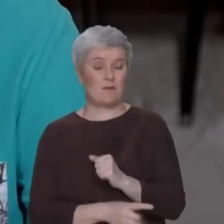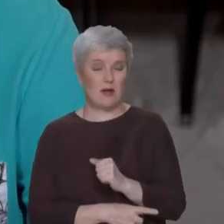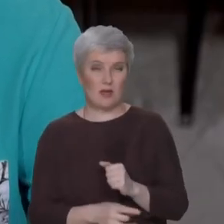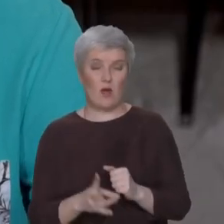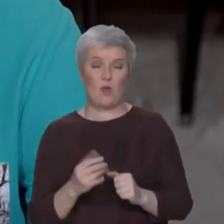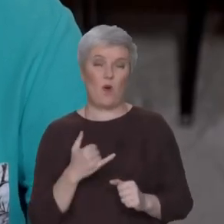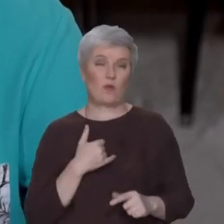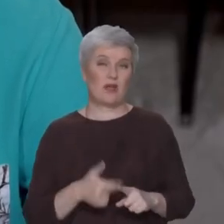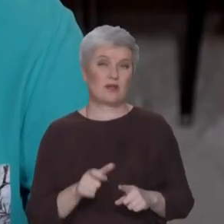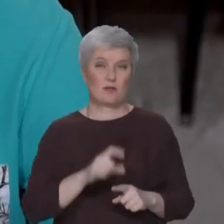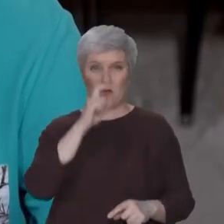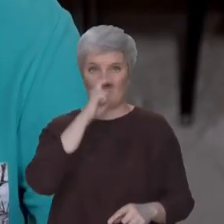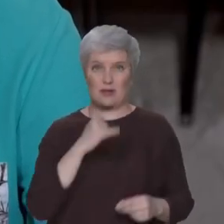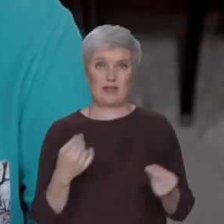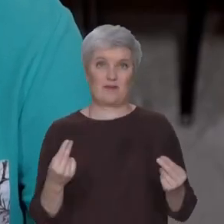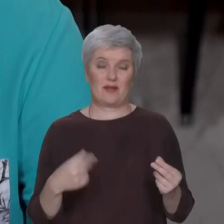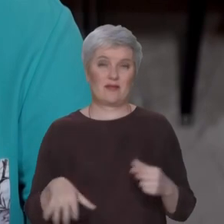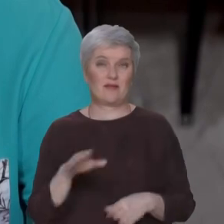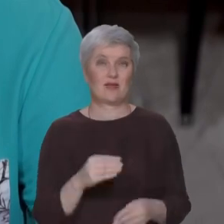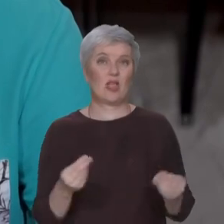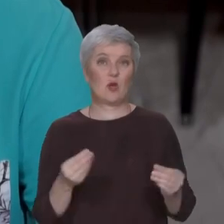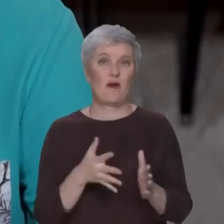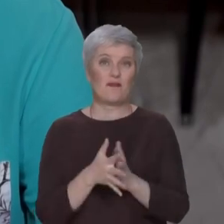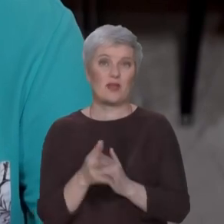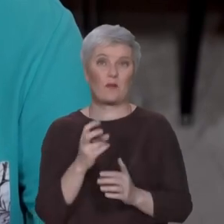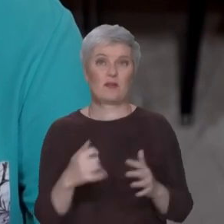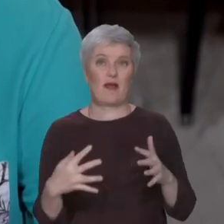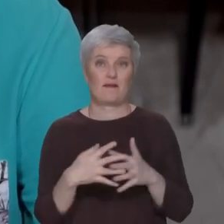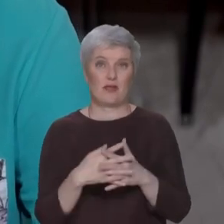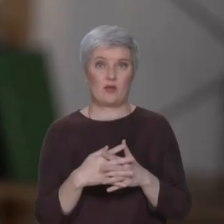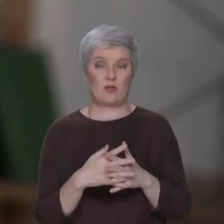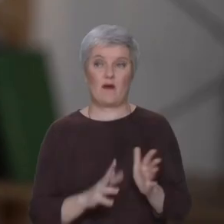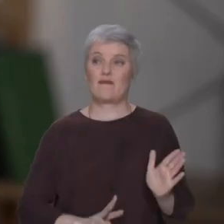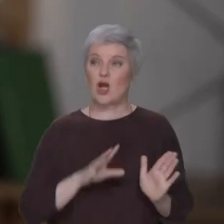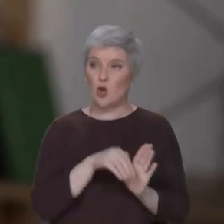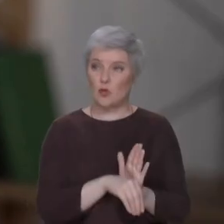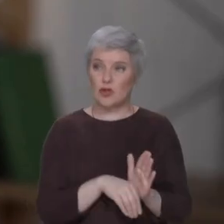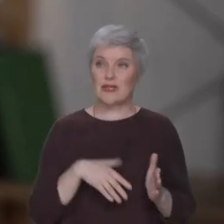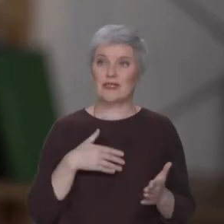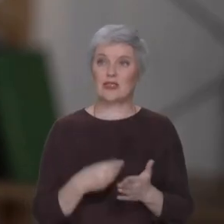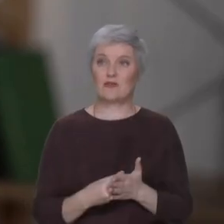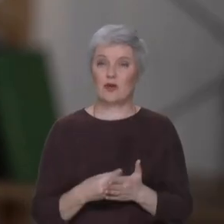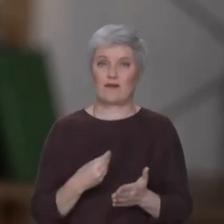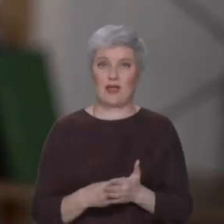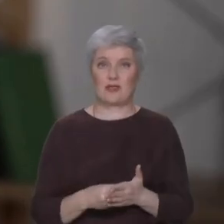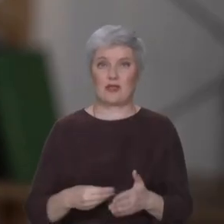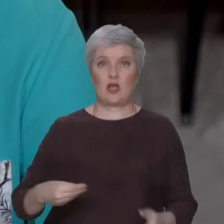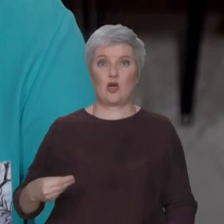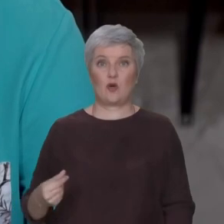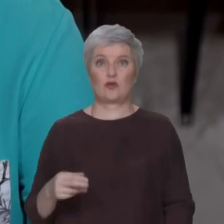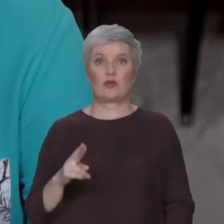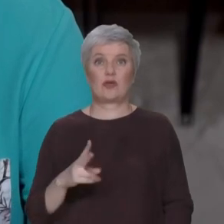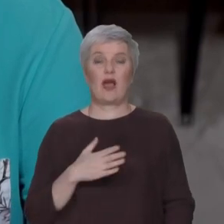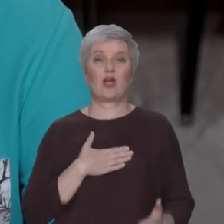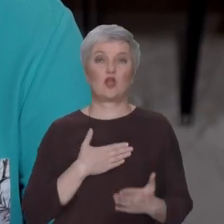все. З фінансами ми всі гроші витрачаємо на війну, включаючи свої власні кошти, як добровольці,